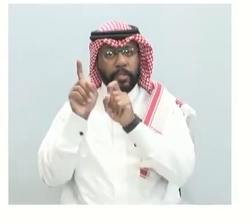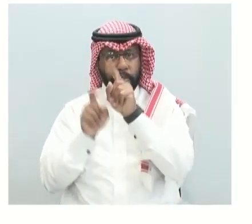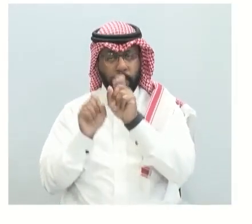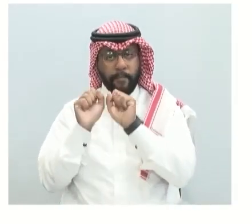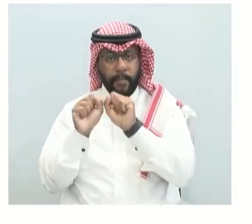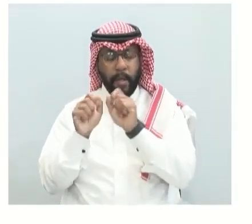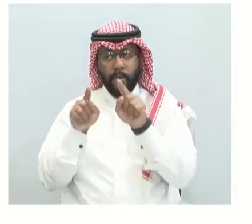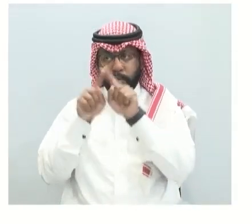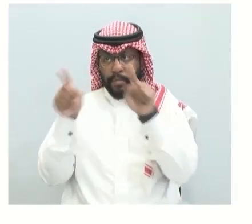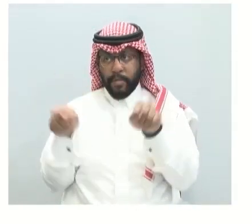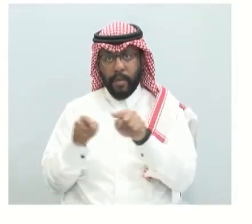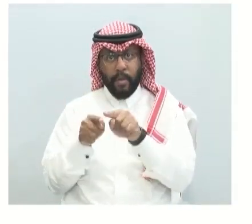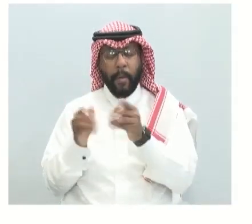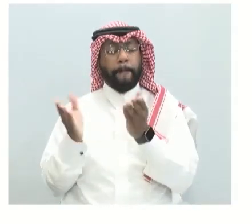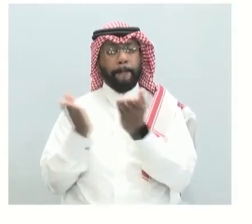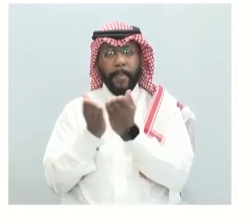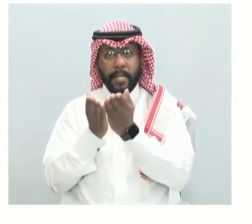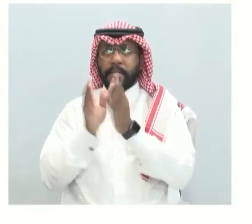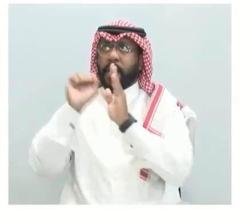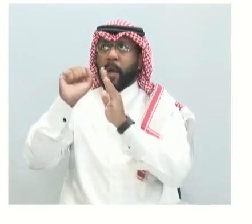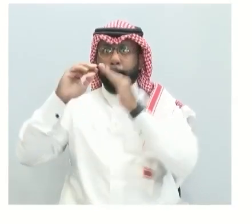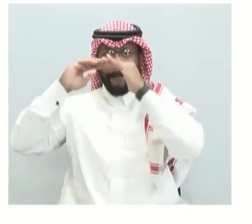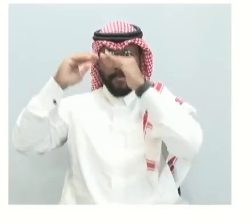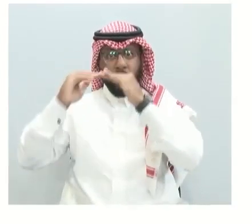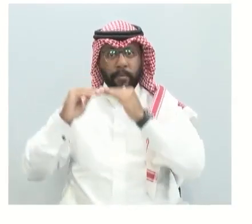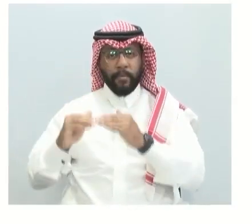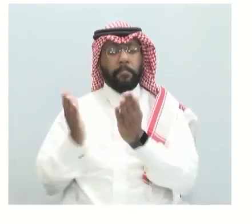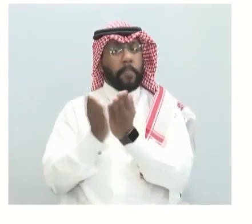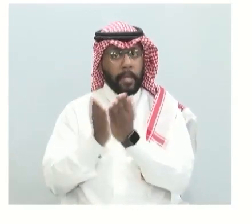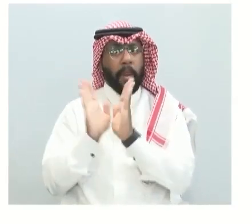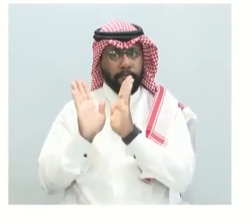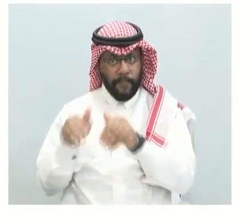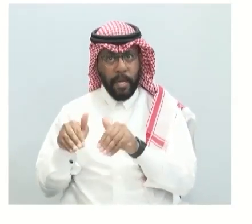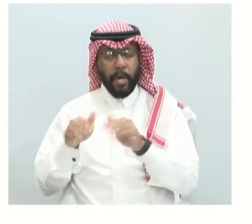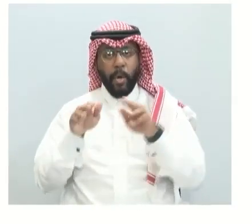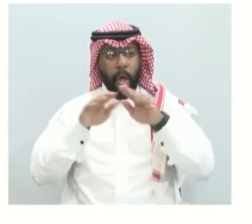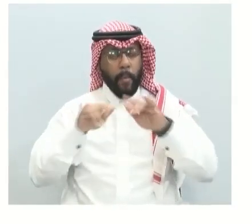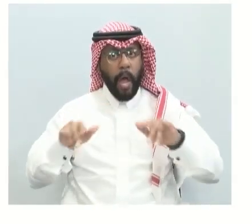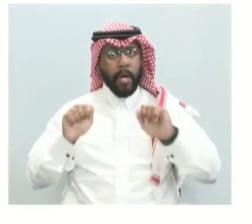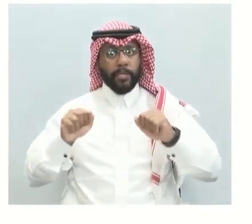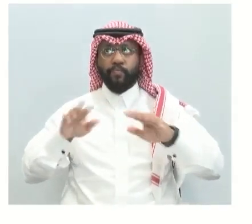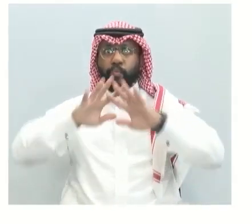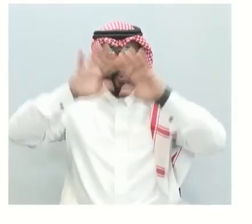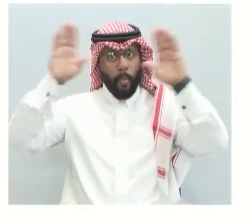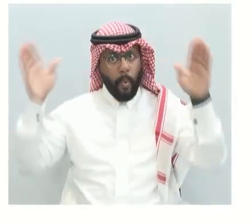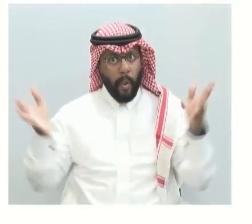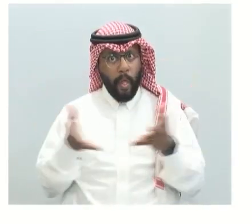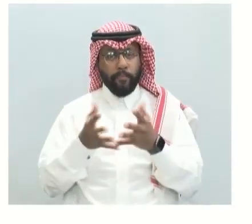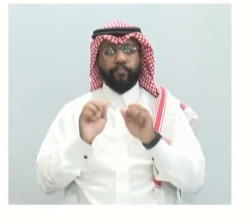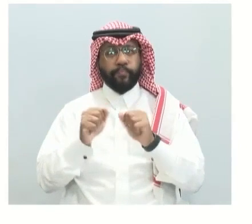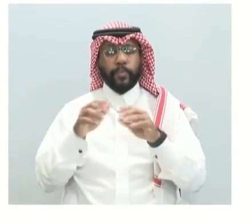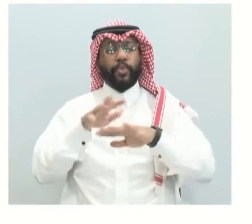من فصل دراسي او طابق او مبنى وعاده المدارس او معامل المدارس تستخدم اللان او الشبكه